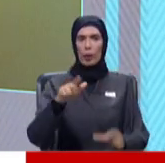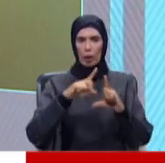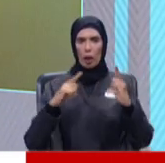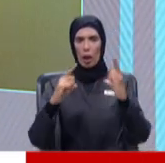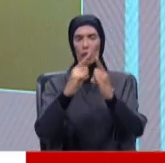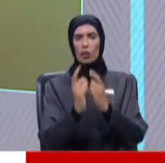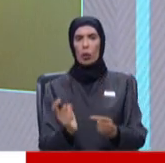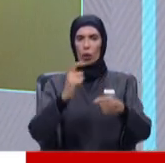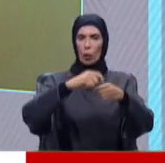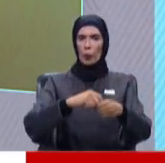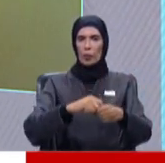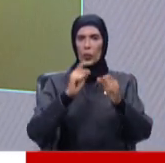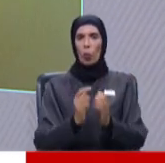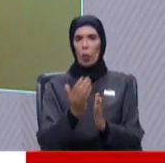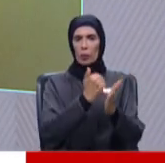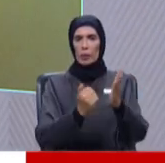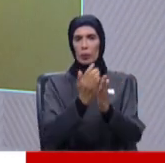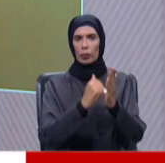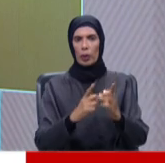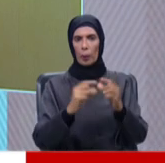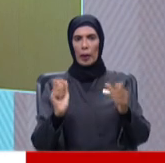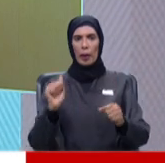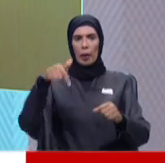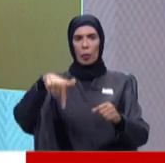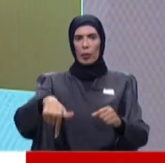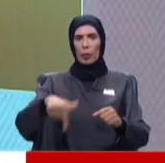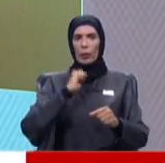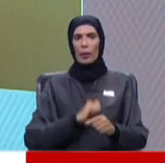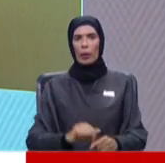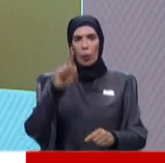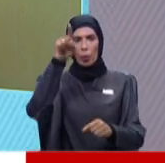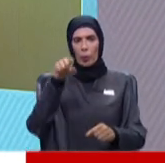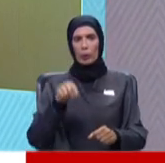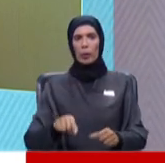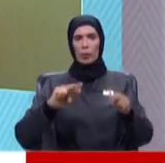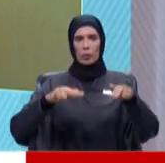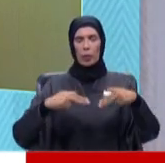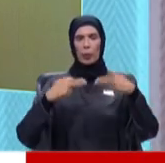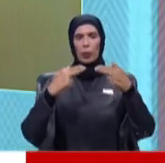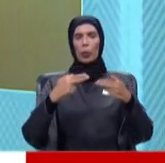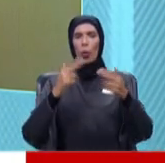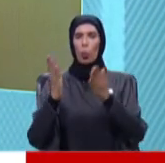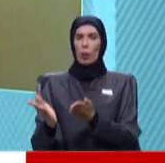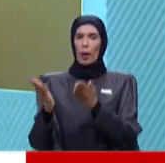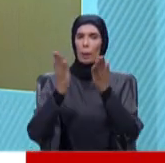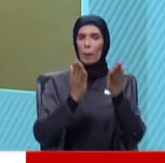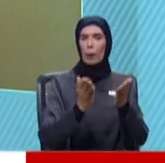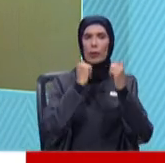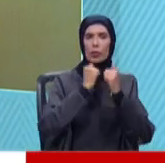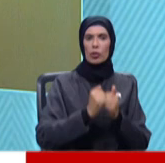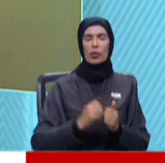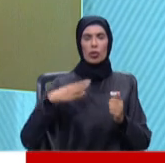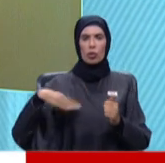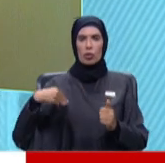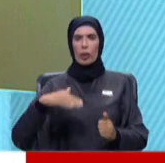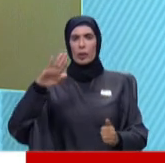المالي والاقتصادي لمجلس التعاون لدول الخليج العربية والذي عقد اليوم عبر تقنية الاتصال المرئي. وقد رحب معالي الشيخ